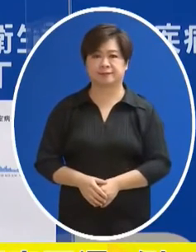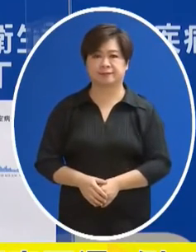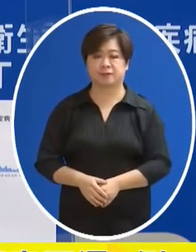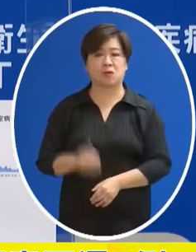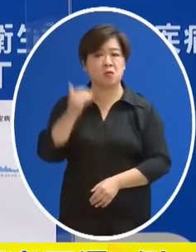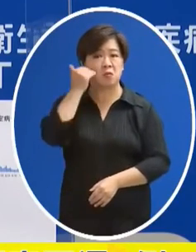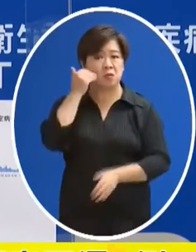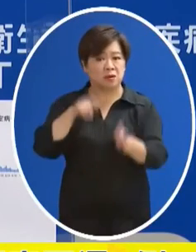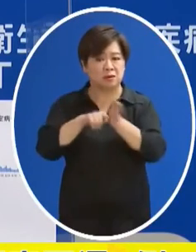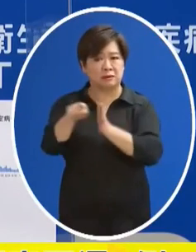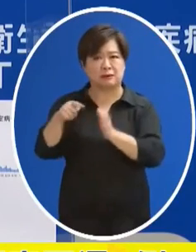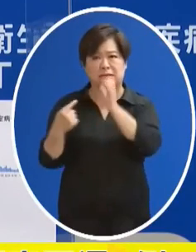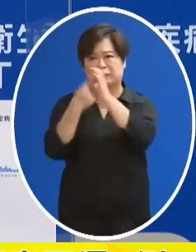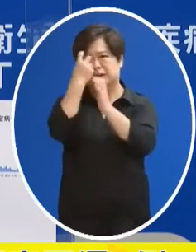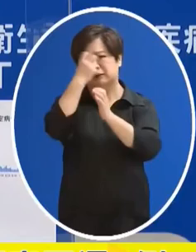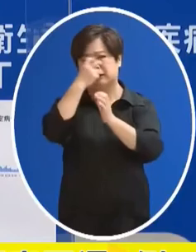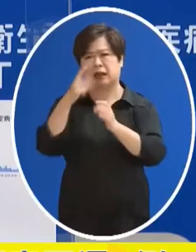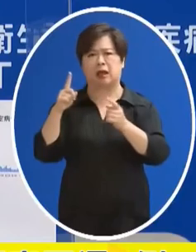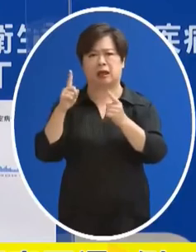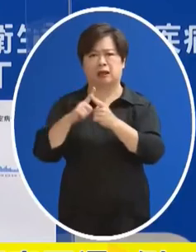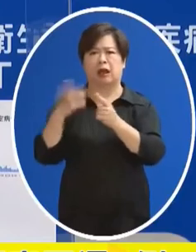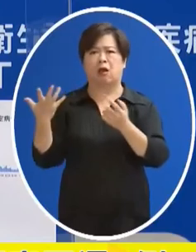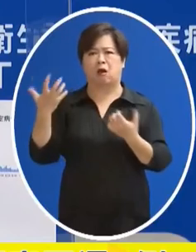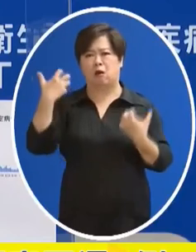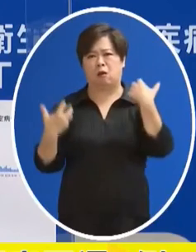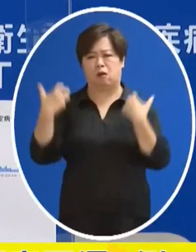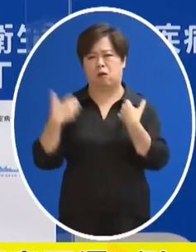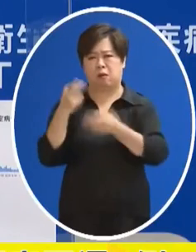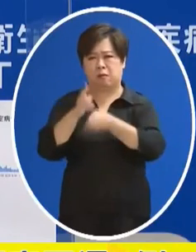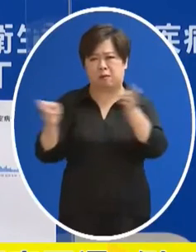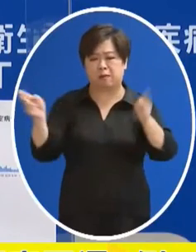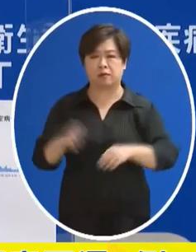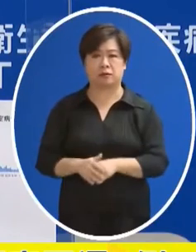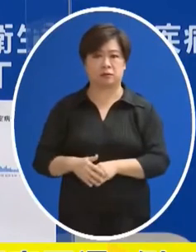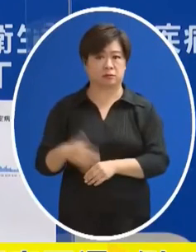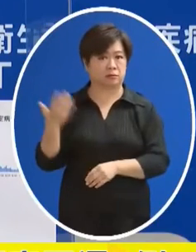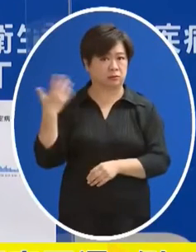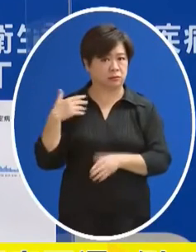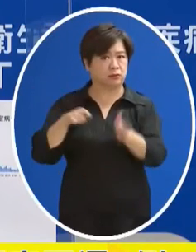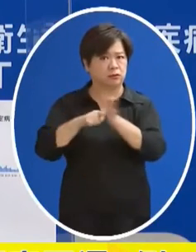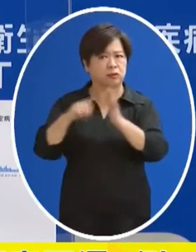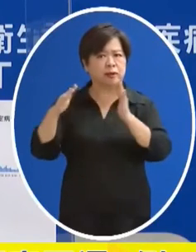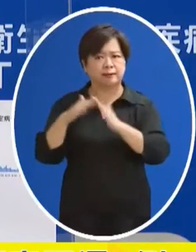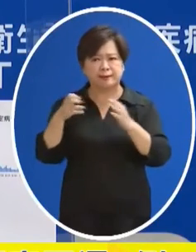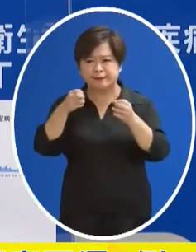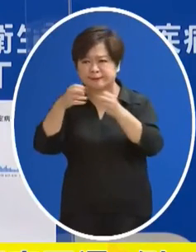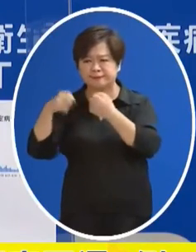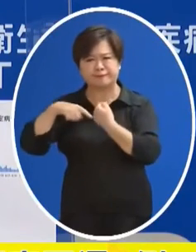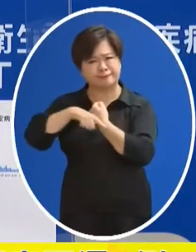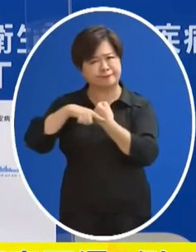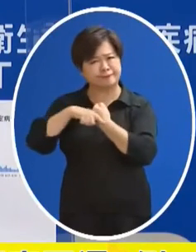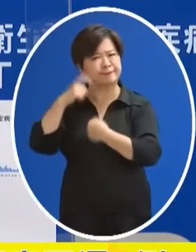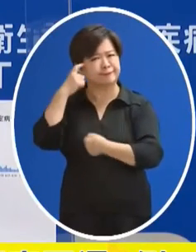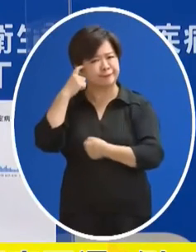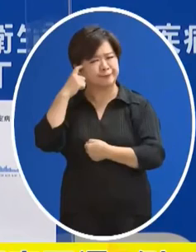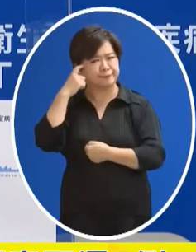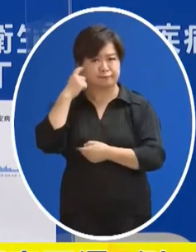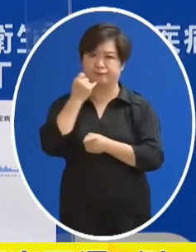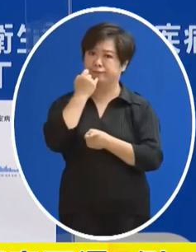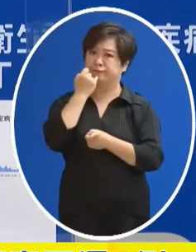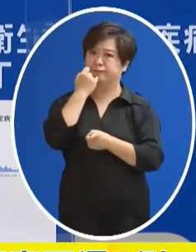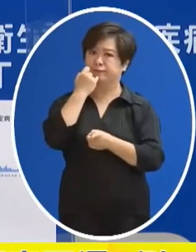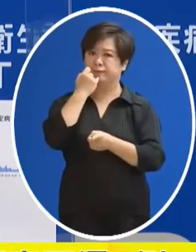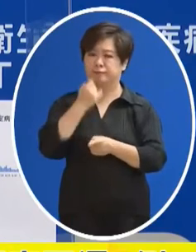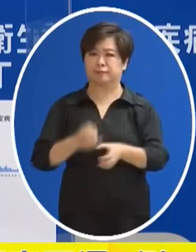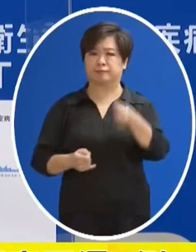采，如果直接采，那需要很多的人力。那时候是在专家在讨论这事情的时候，是兼顾这样的一个可行